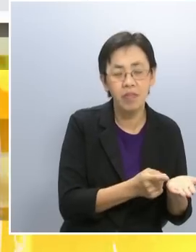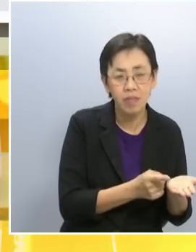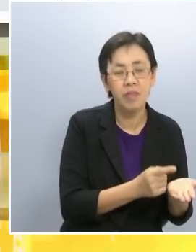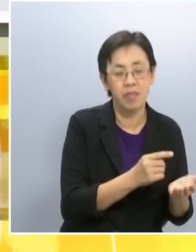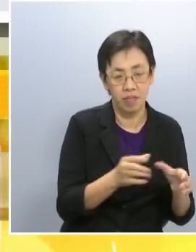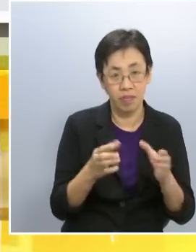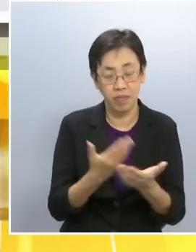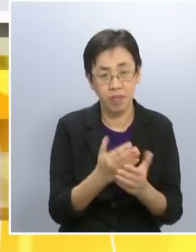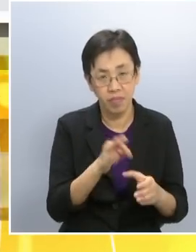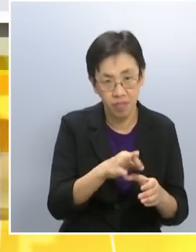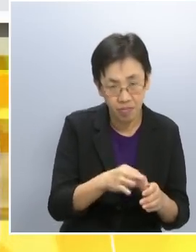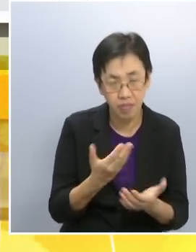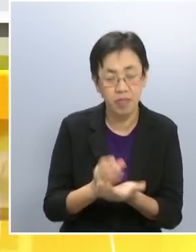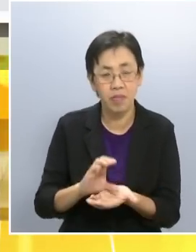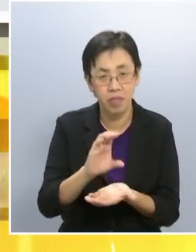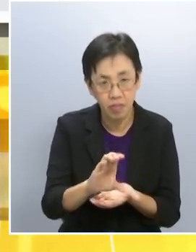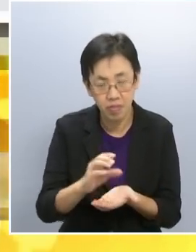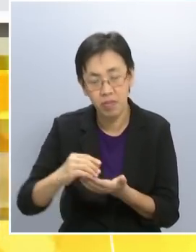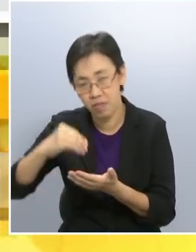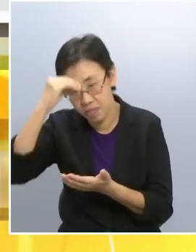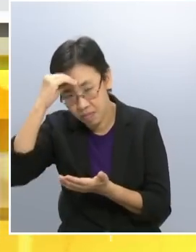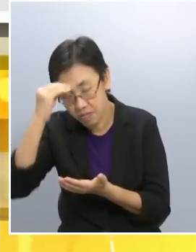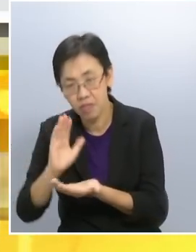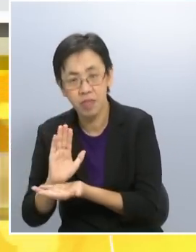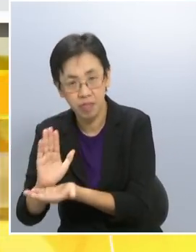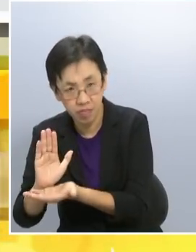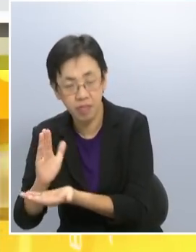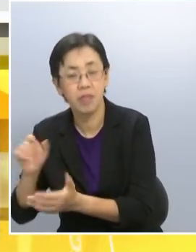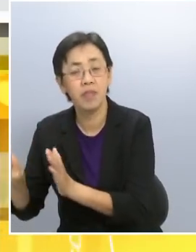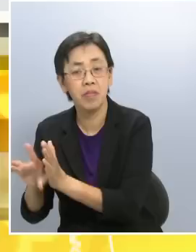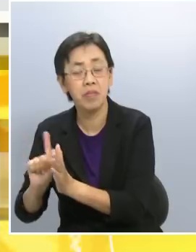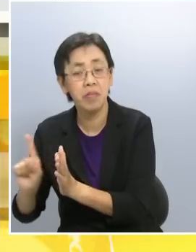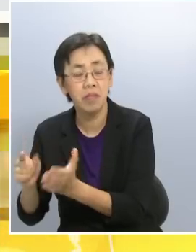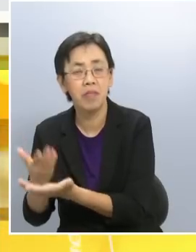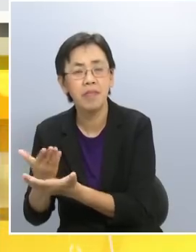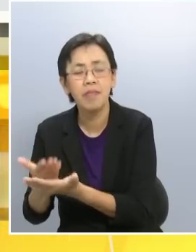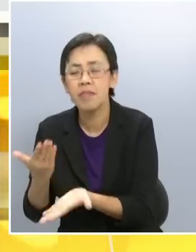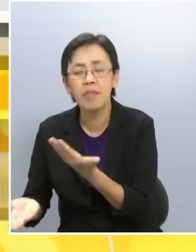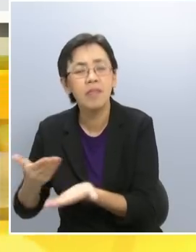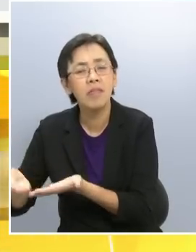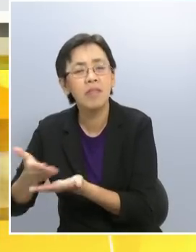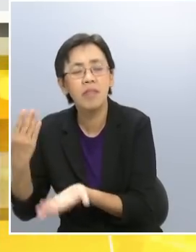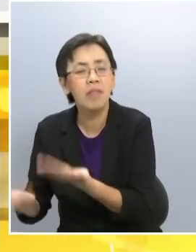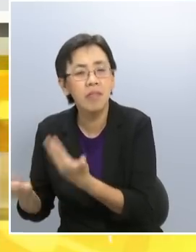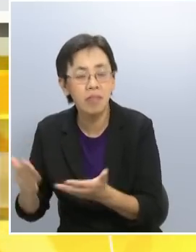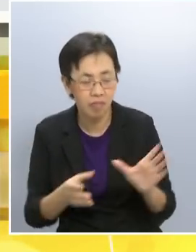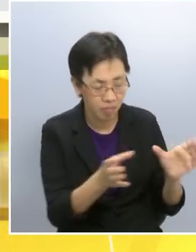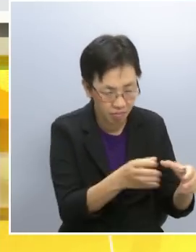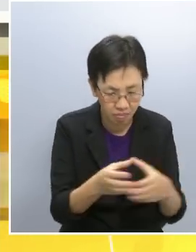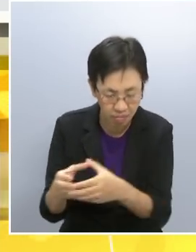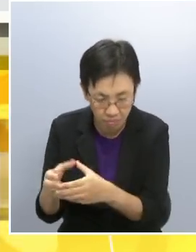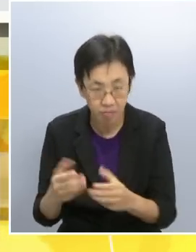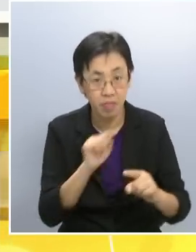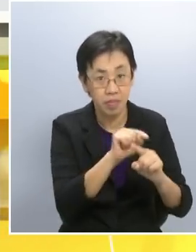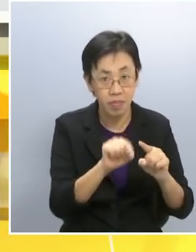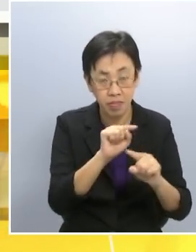เงินลงทุนศึกษาบริจาคและสุดท้ายใช้ตามใจ แบ่งเป็นสัดส่วนยังไง แบ่งเป็นเปอร์เซ็